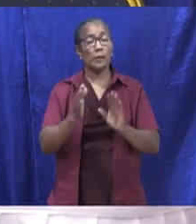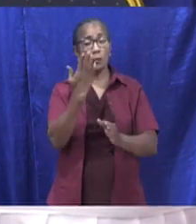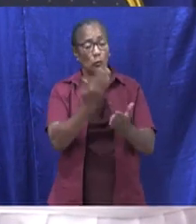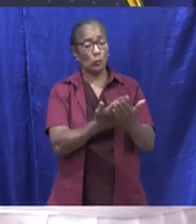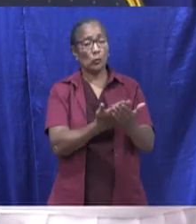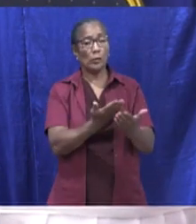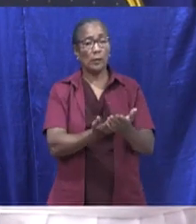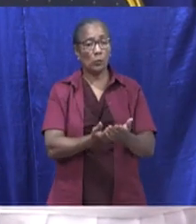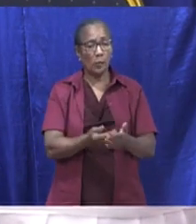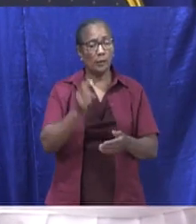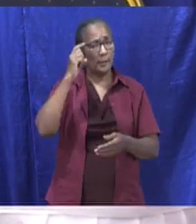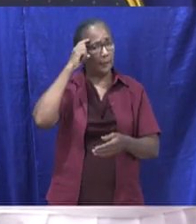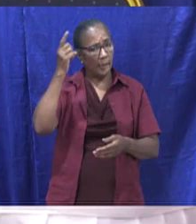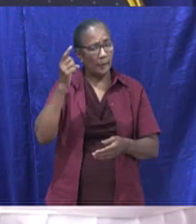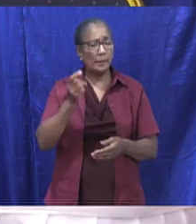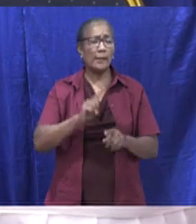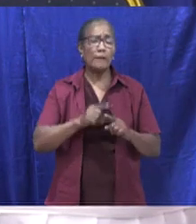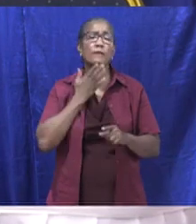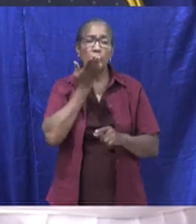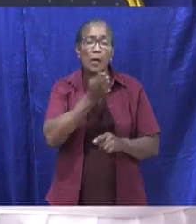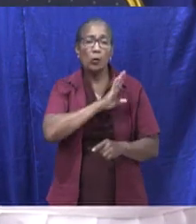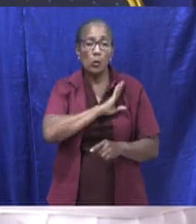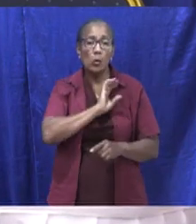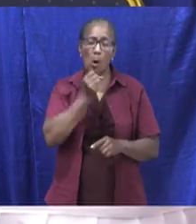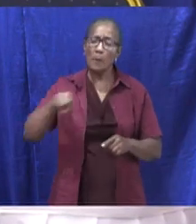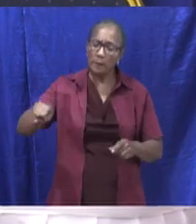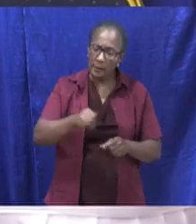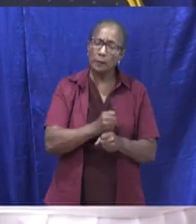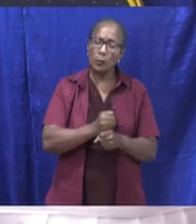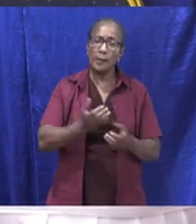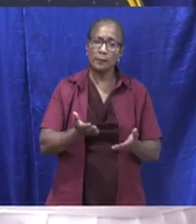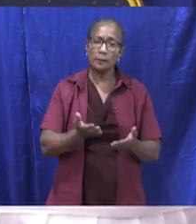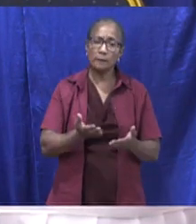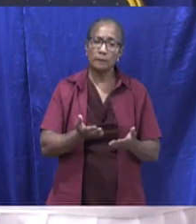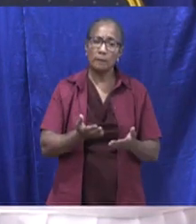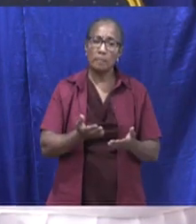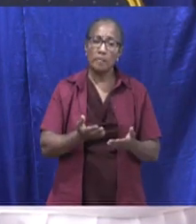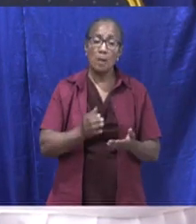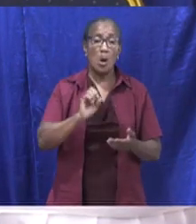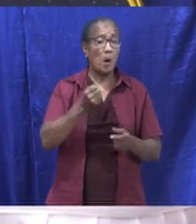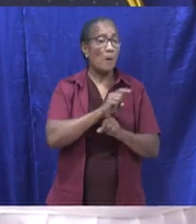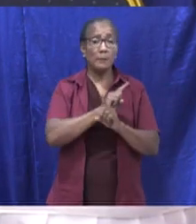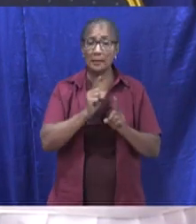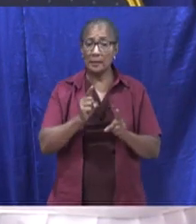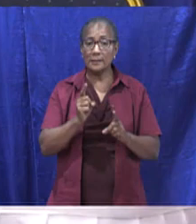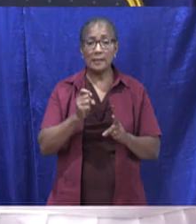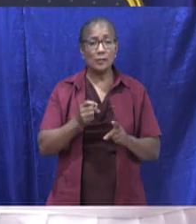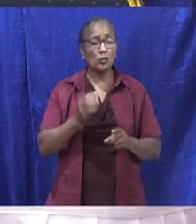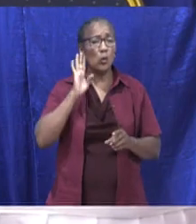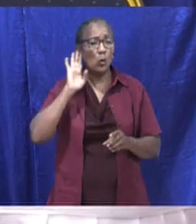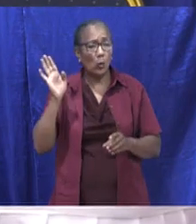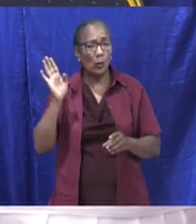worden. Denkt u alsjeblieft niet, en wij vragen u om mee te werken daaraan, om niet straks te horen